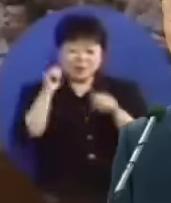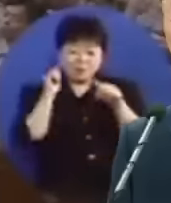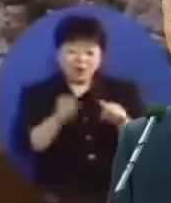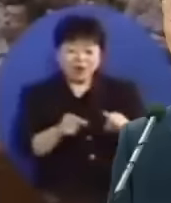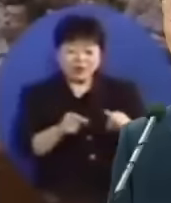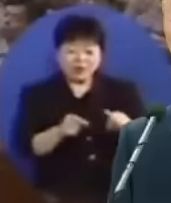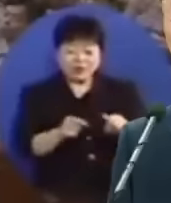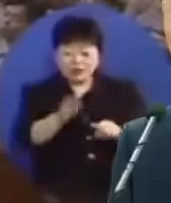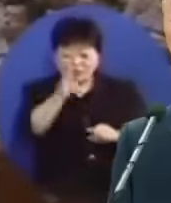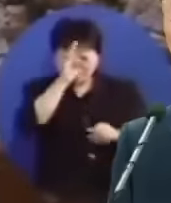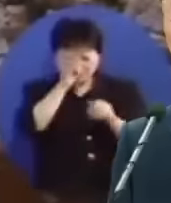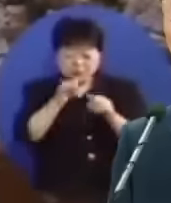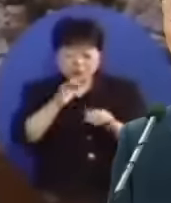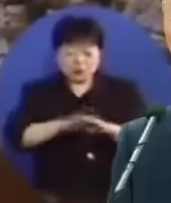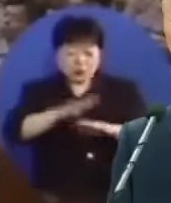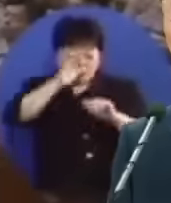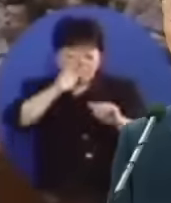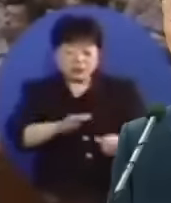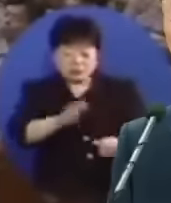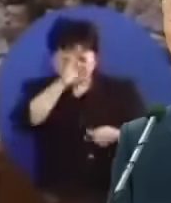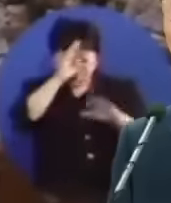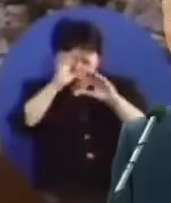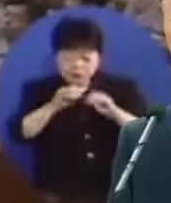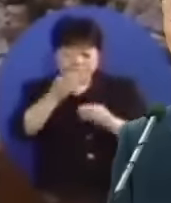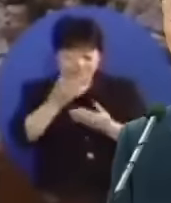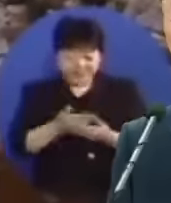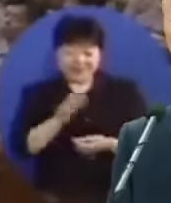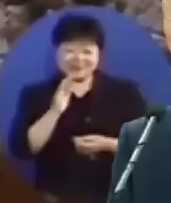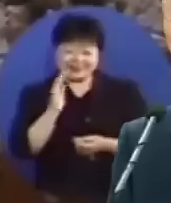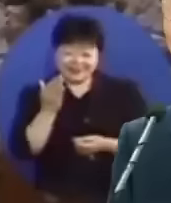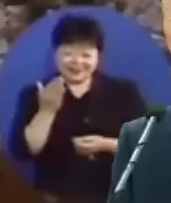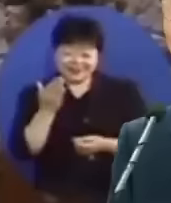것은 병든 자에게 손을 얹은 즉 나으리라 하시더라.